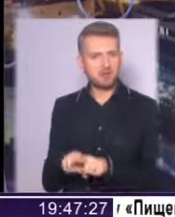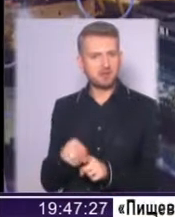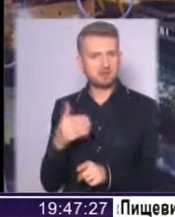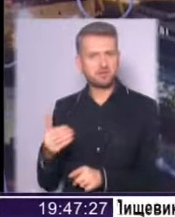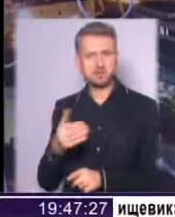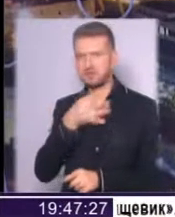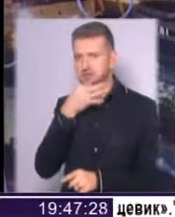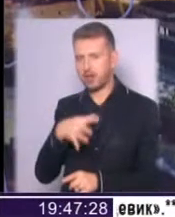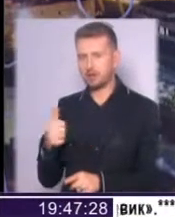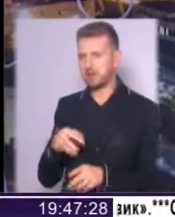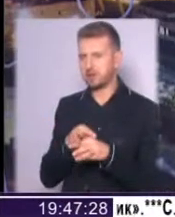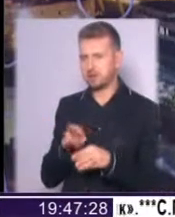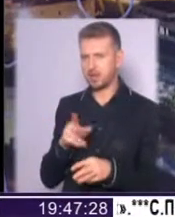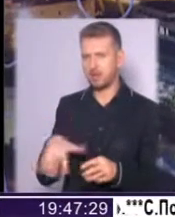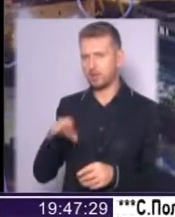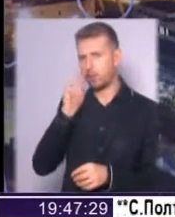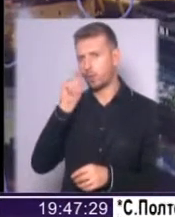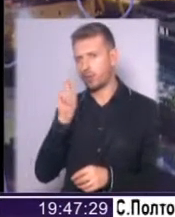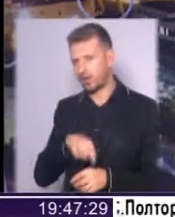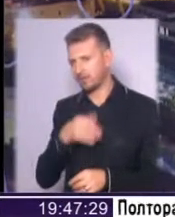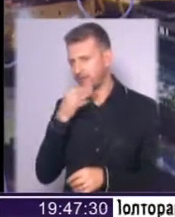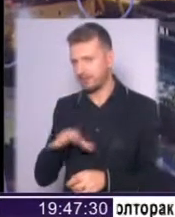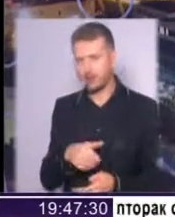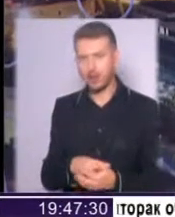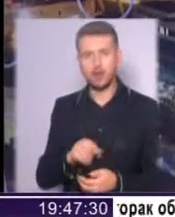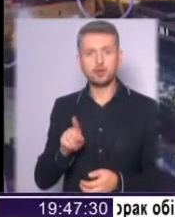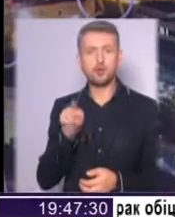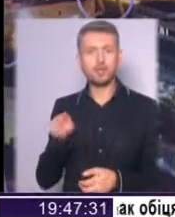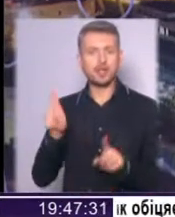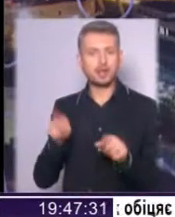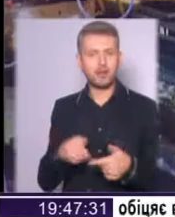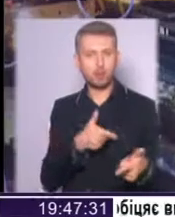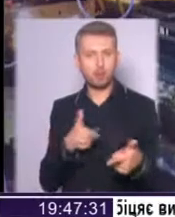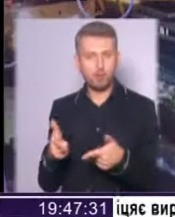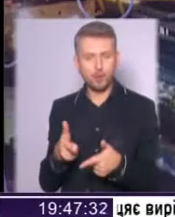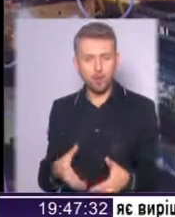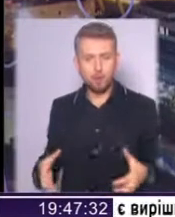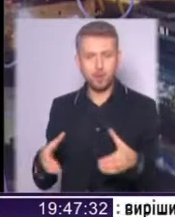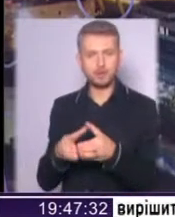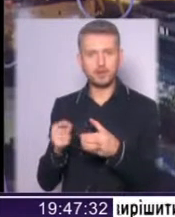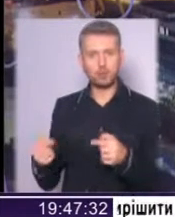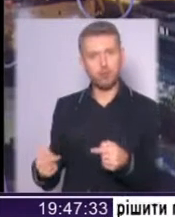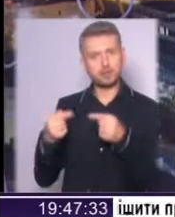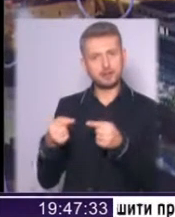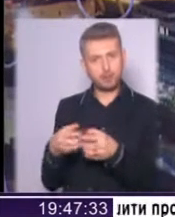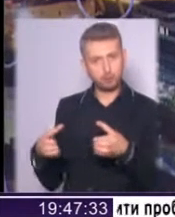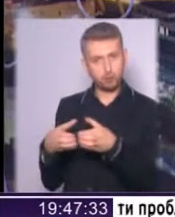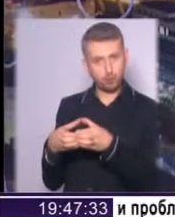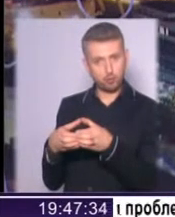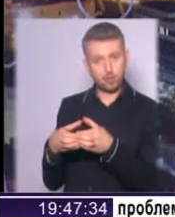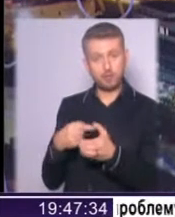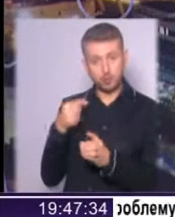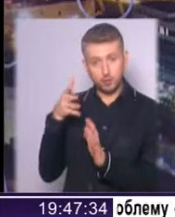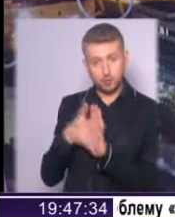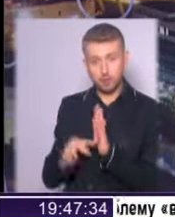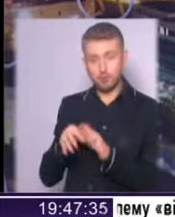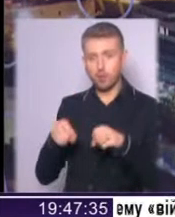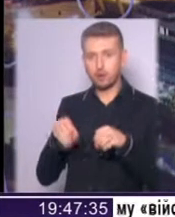пропустять пов себе, яка має йти там для них. Добре, тому... давайте так. Який план дій у «Свободи»? Тому що я так розумію,